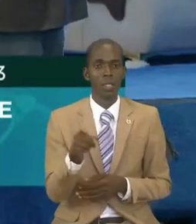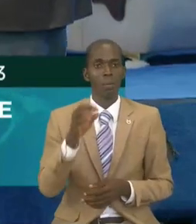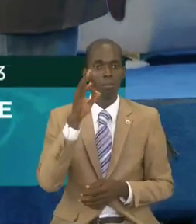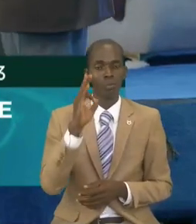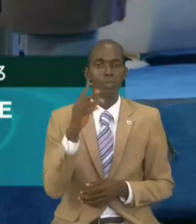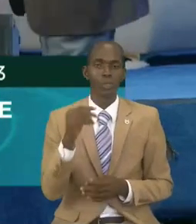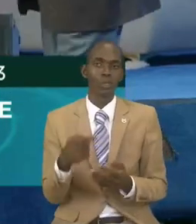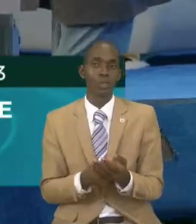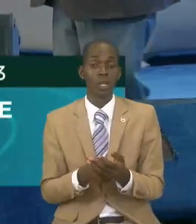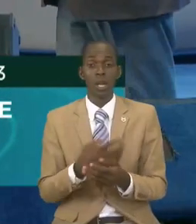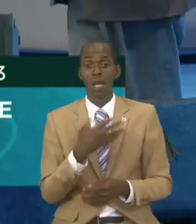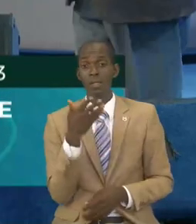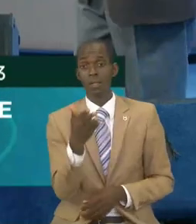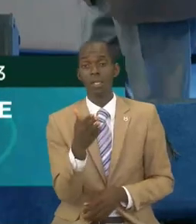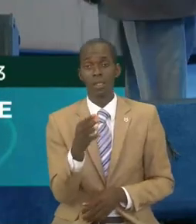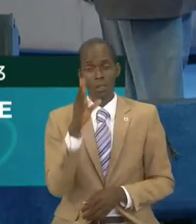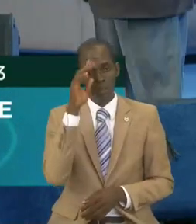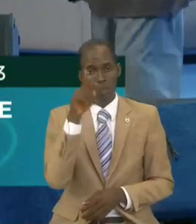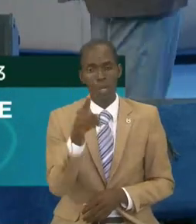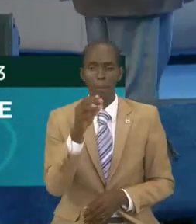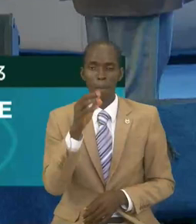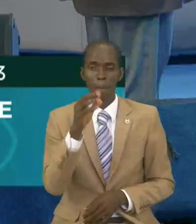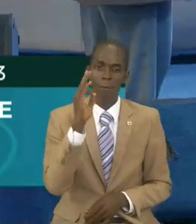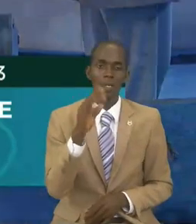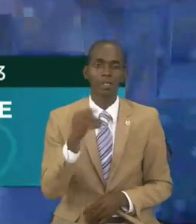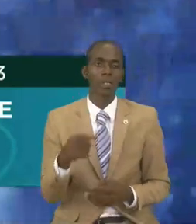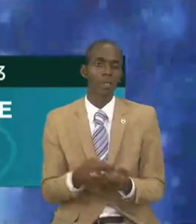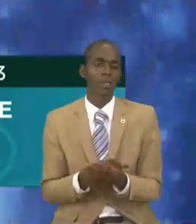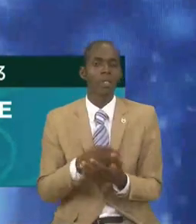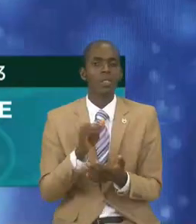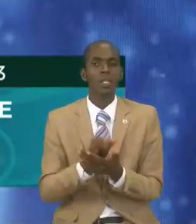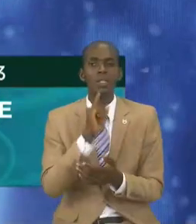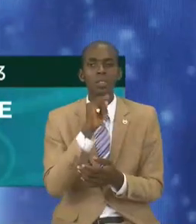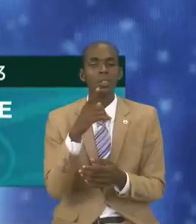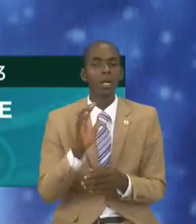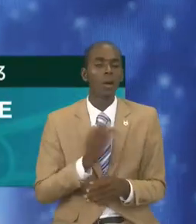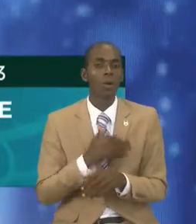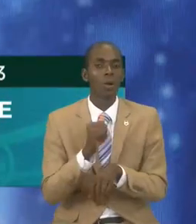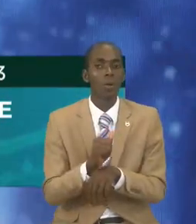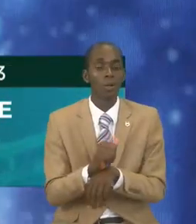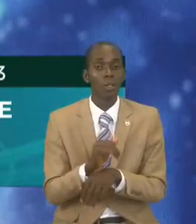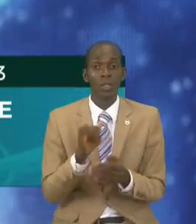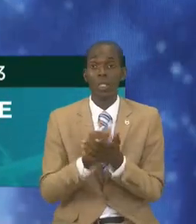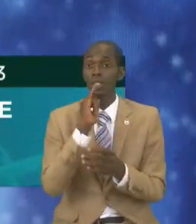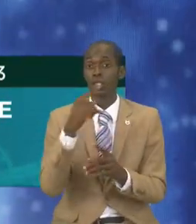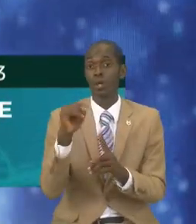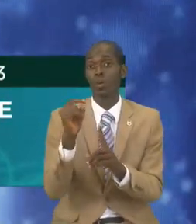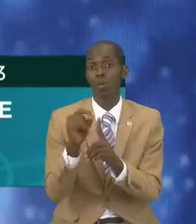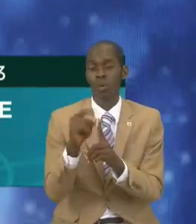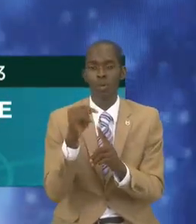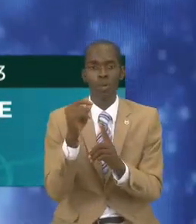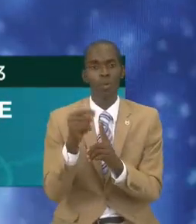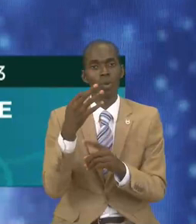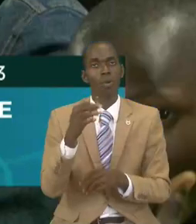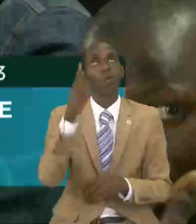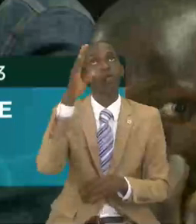Élie annonçait la bonne nouvelle. Élie annonçait la bonne nouvelle. Ça, c'est la parole. C'est la parole de Dieu. Et